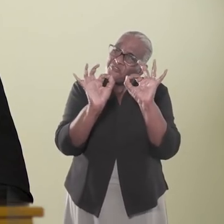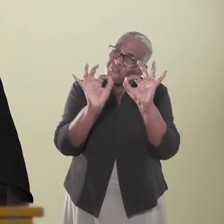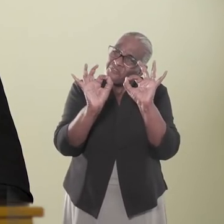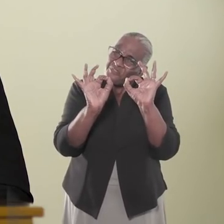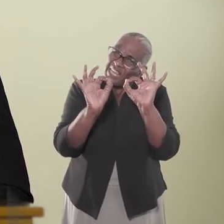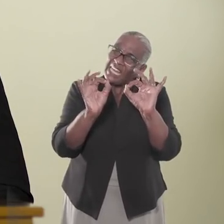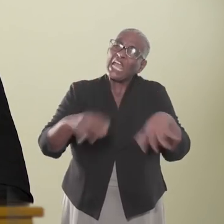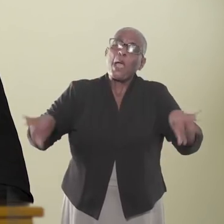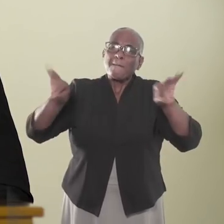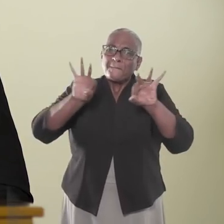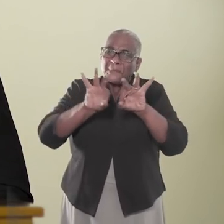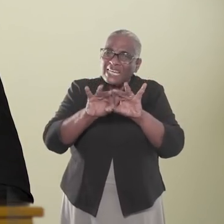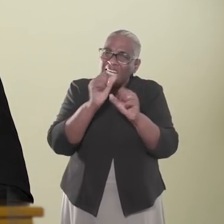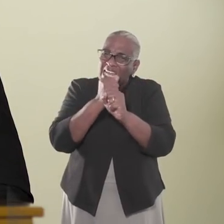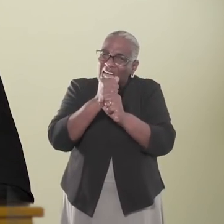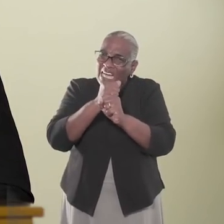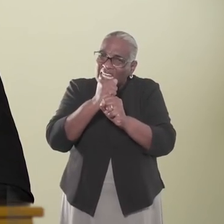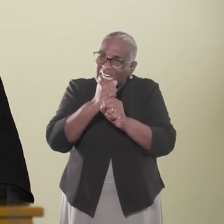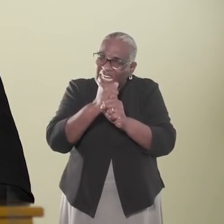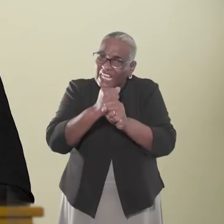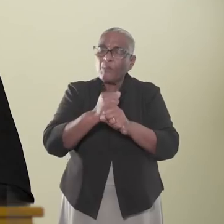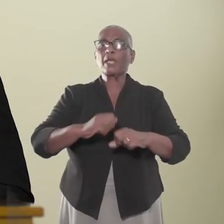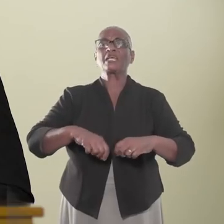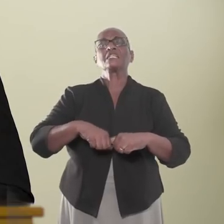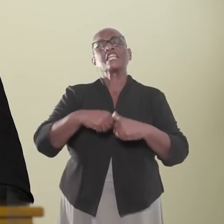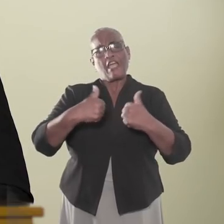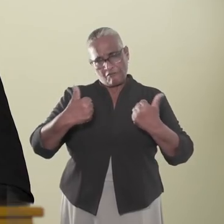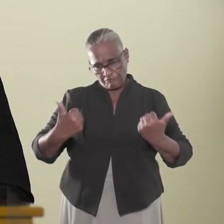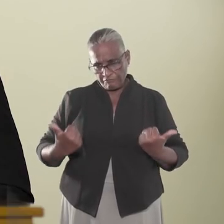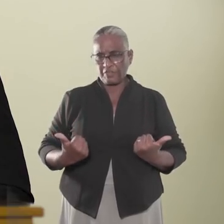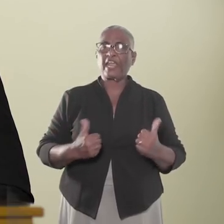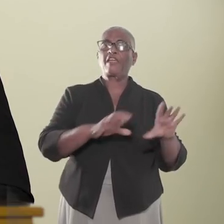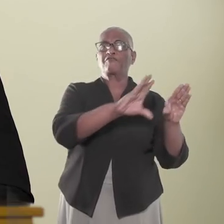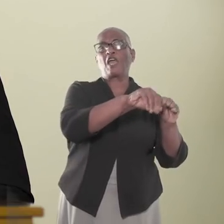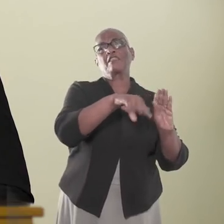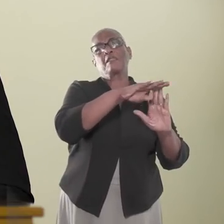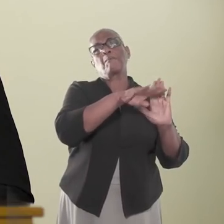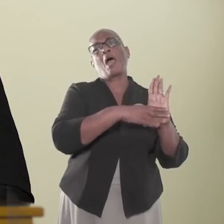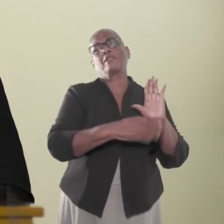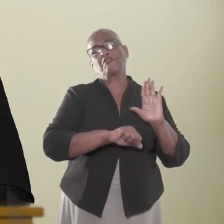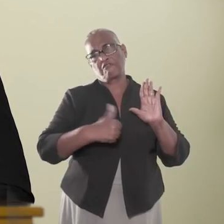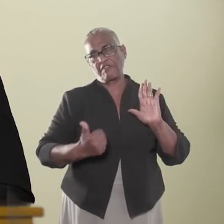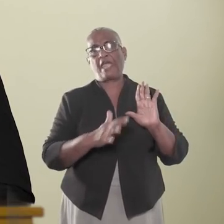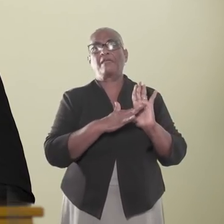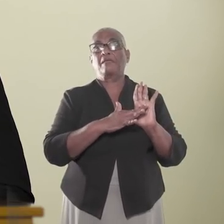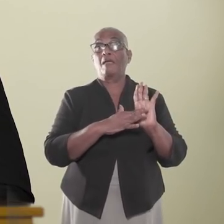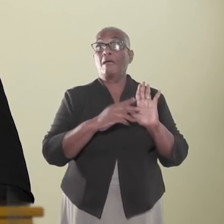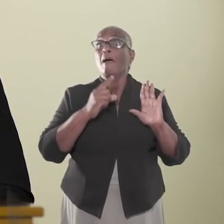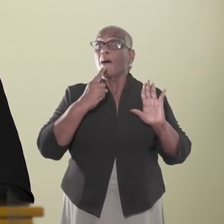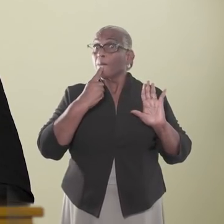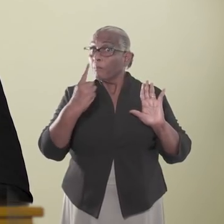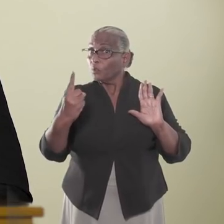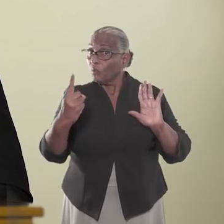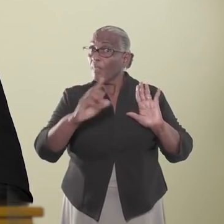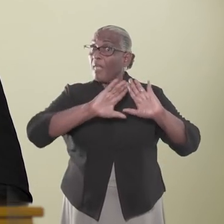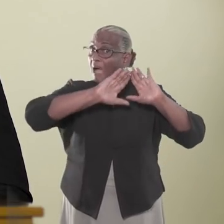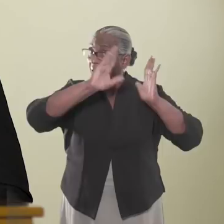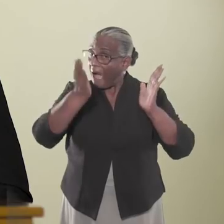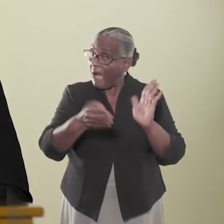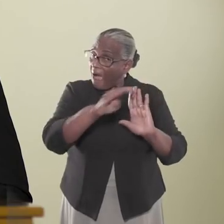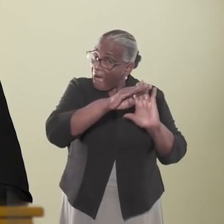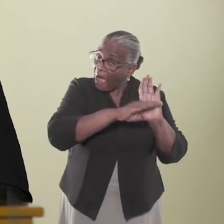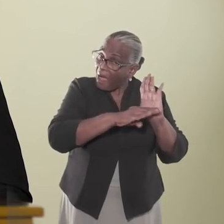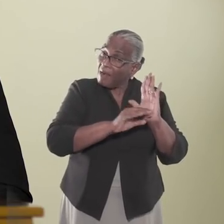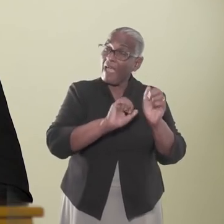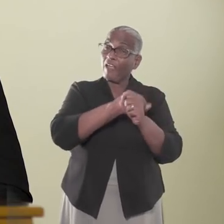veiligheid en essentiële diensten zijn gevrijwaard van bovengenoemde maatregelen. Met dien verstande dat zij